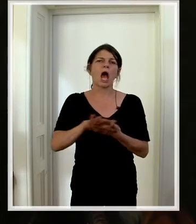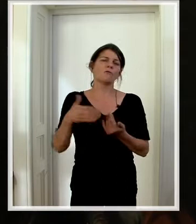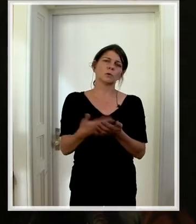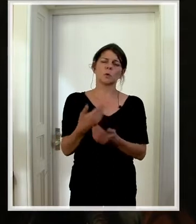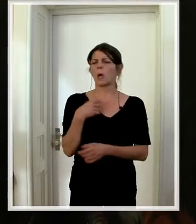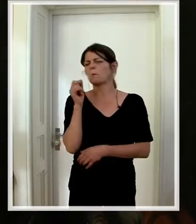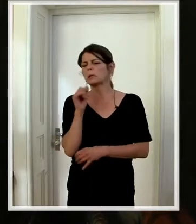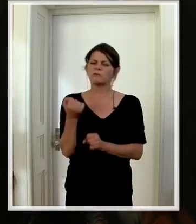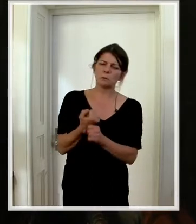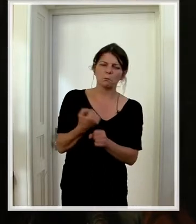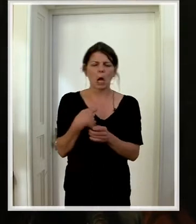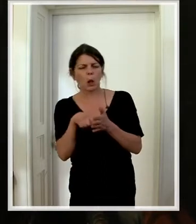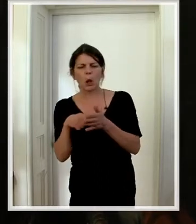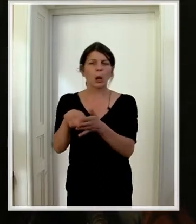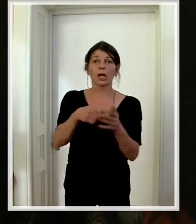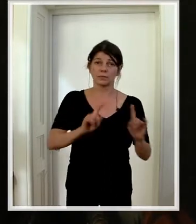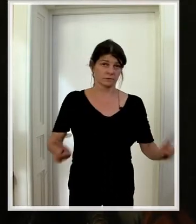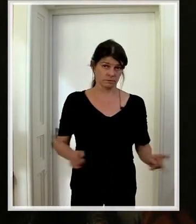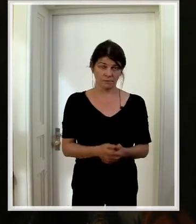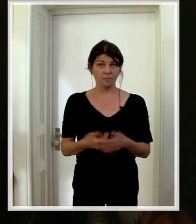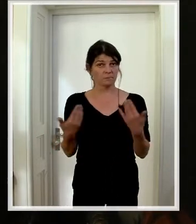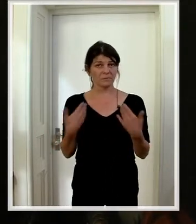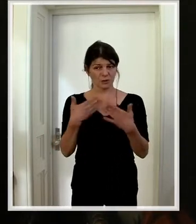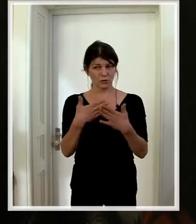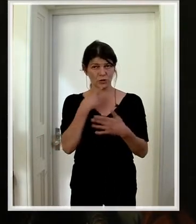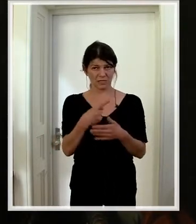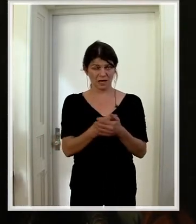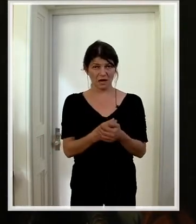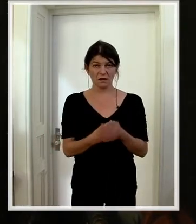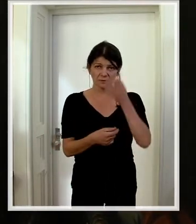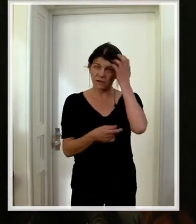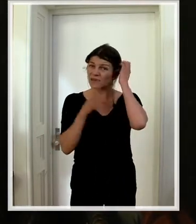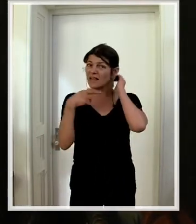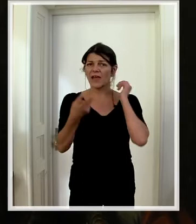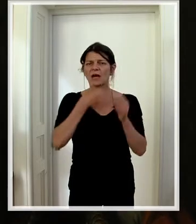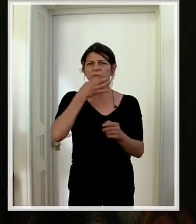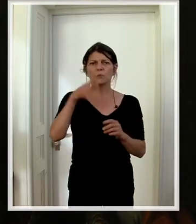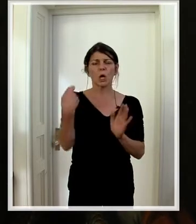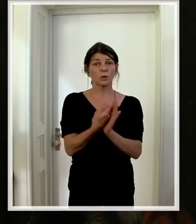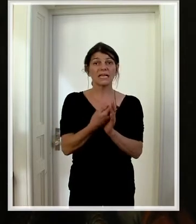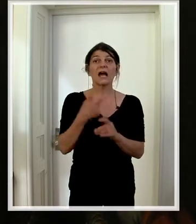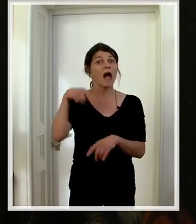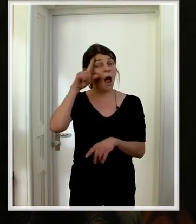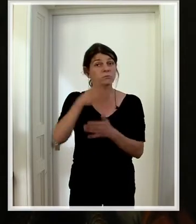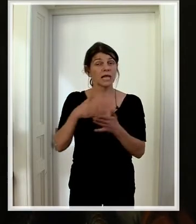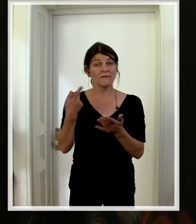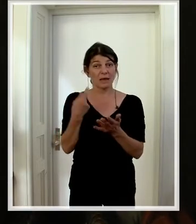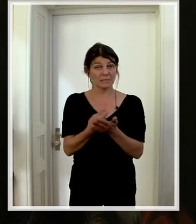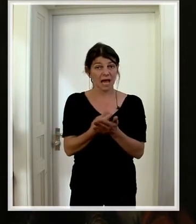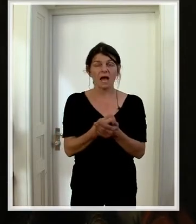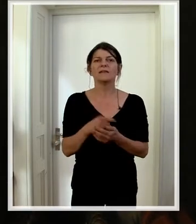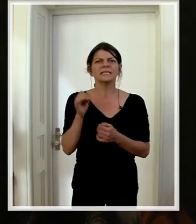ein bisschen etwas und dann machen wir wieder ein bisschen etwas. Wir haben ja schon ausgeführt, von denen, man kann danach zu den Kosten, ein Großteil von den Kosten geht natürlich